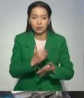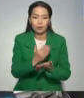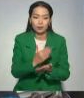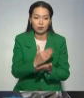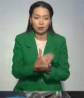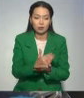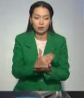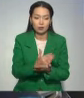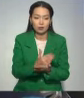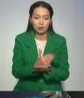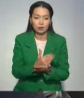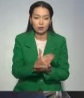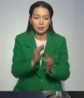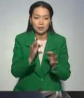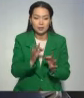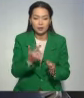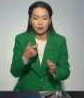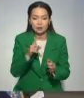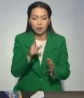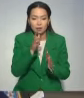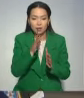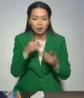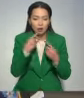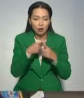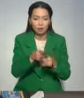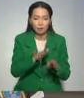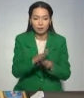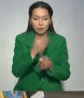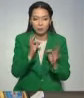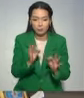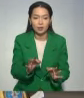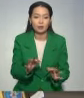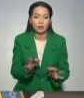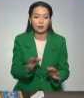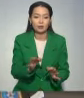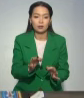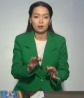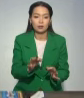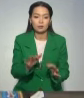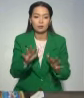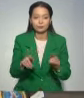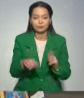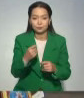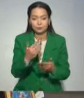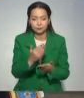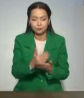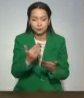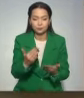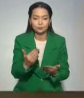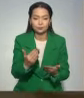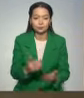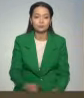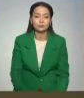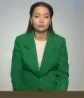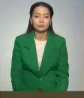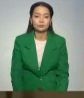неисправность газоотопительного оборудования в результате хлопка частично разрушение на площади квадрата